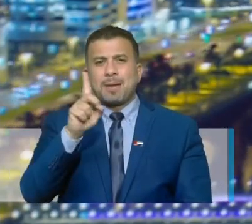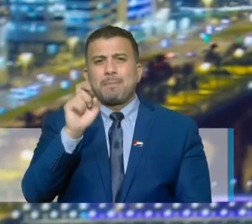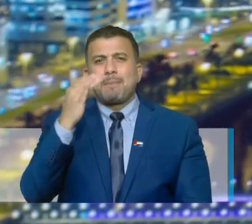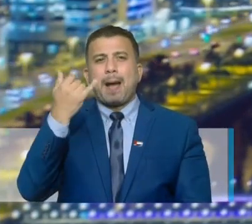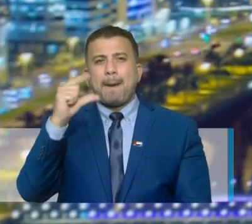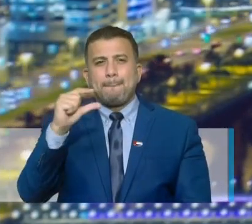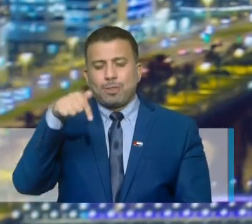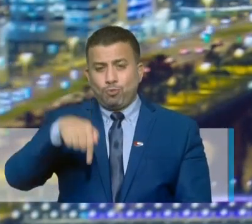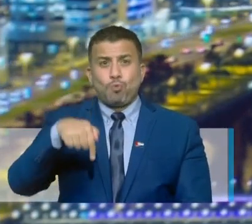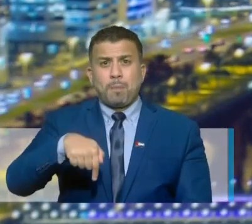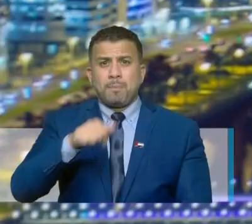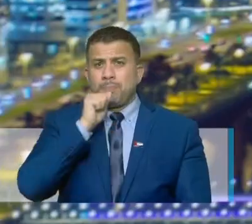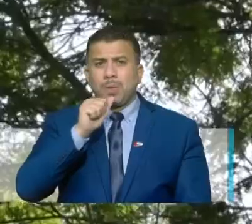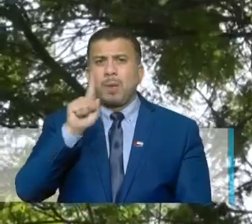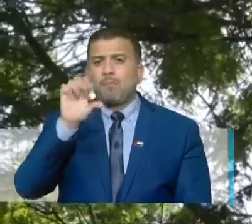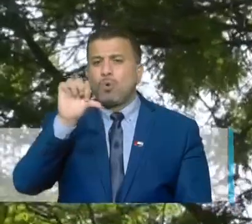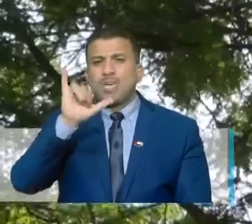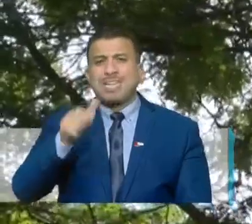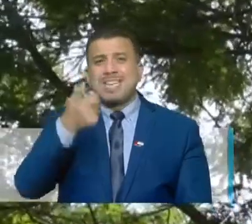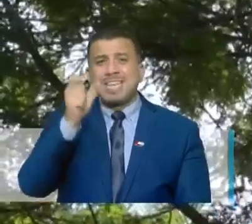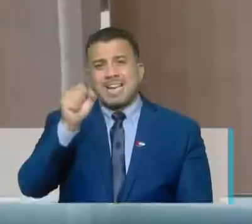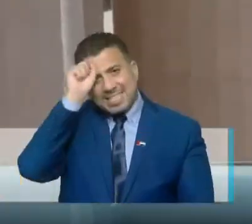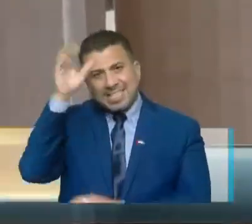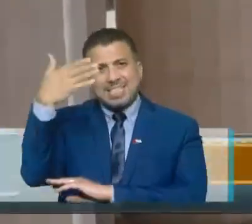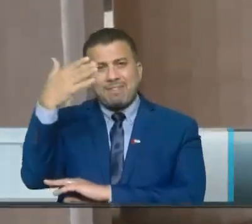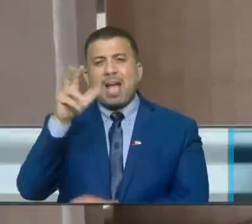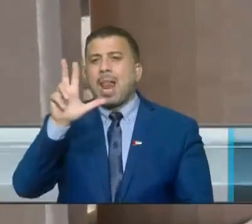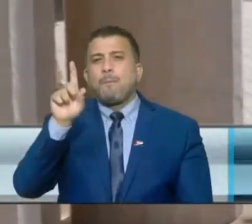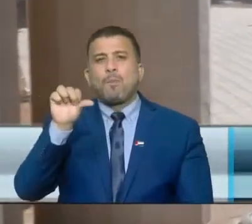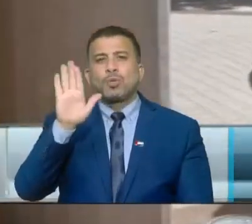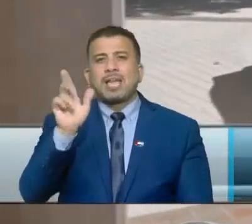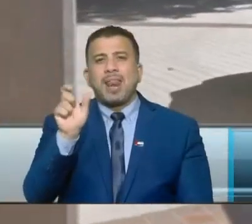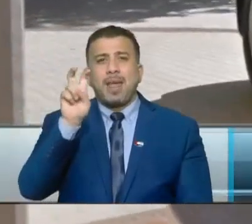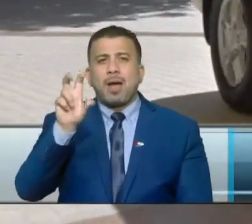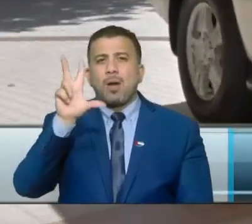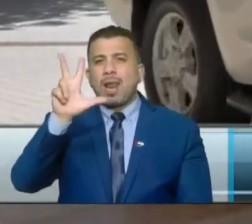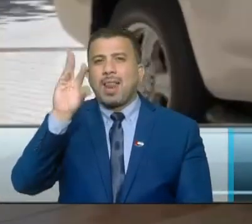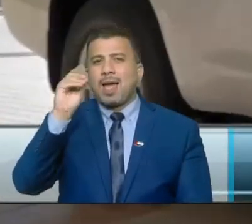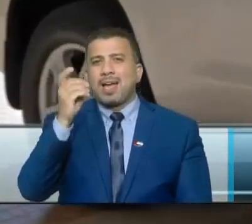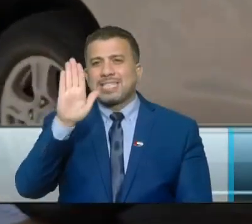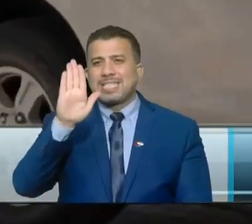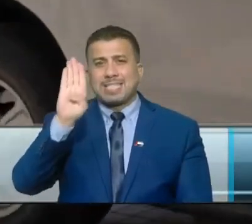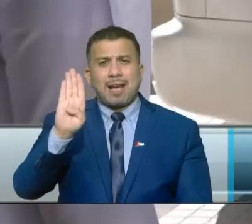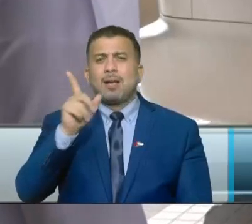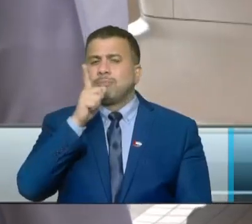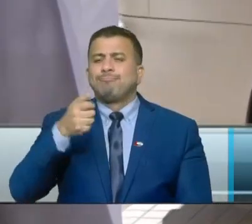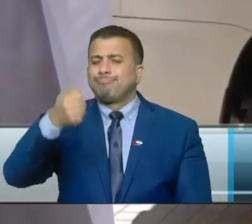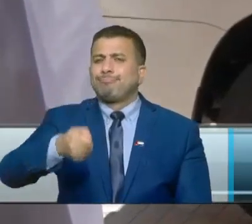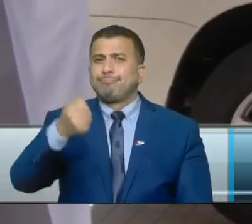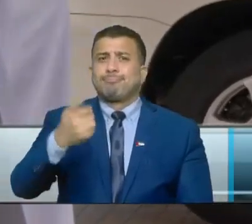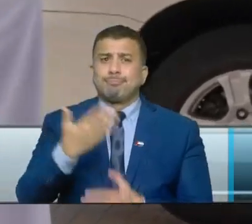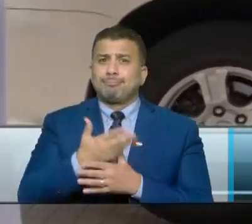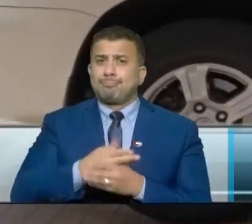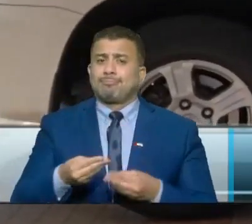محمد اليوم سعاده بويان جوكي السفير البوسنا والهرسك لدى الدوله الذي قدم للسلام على سموه